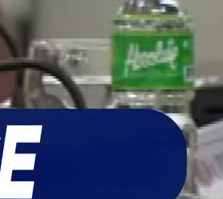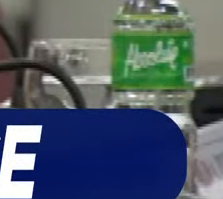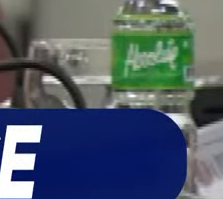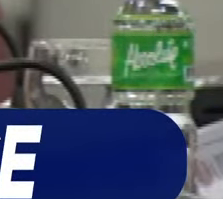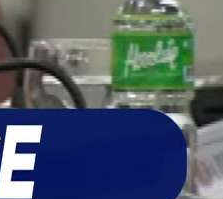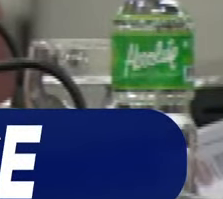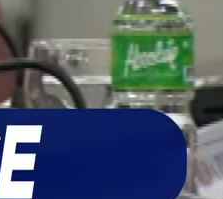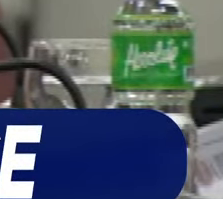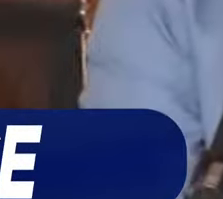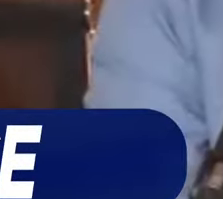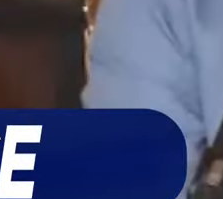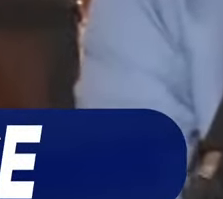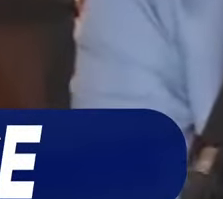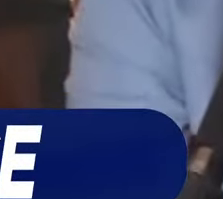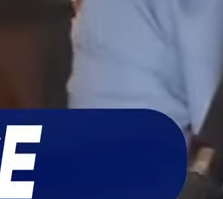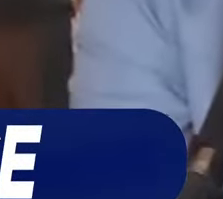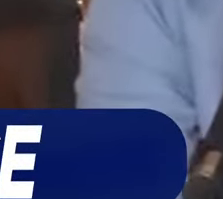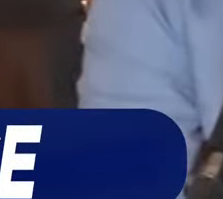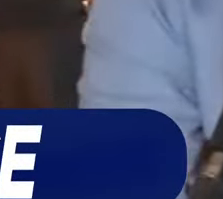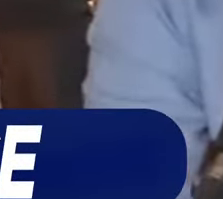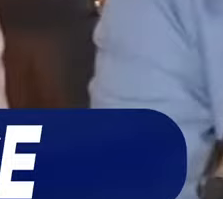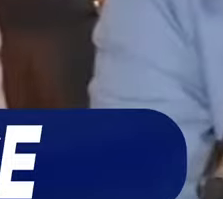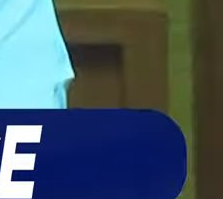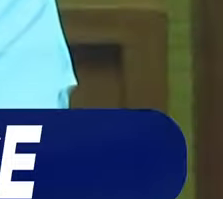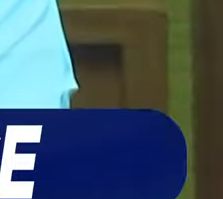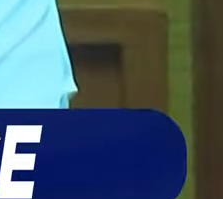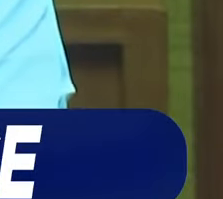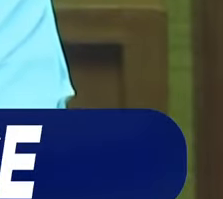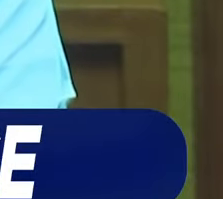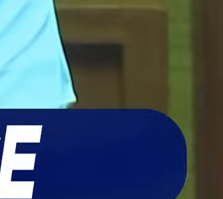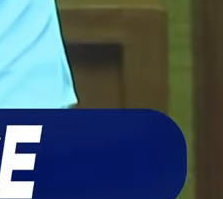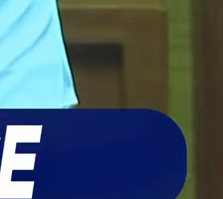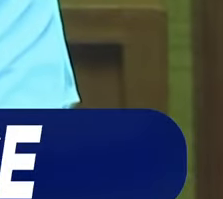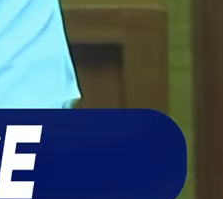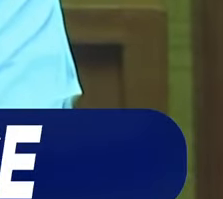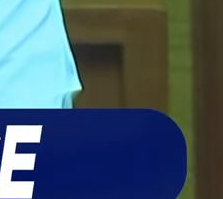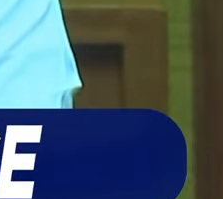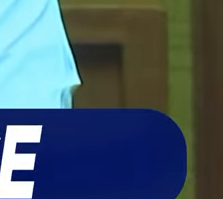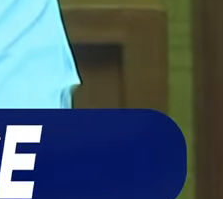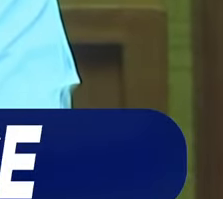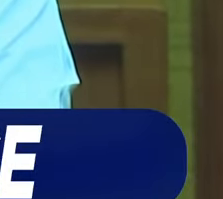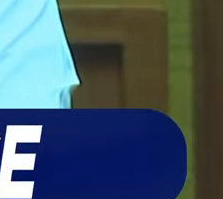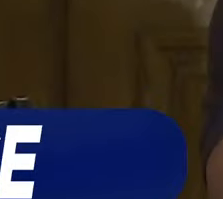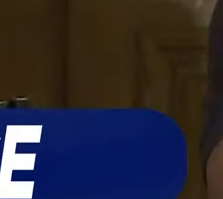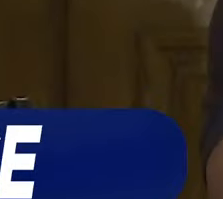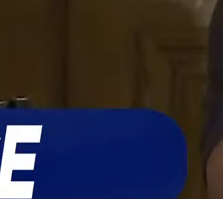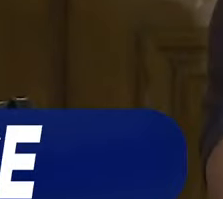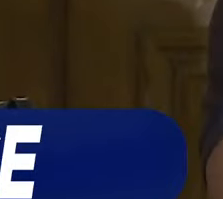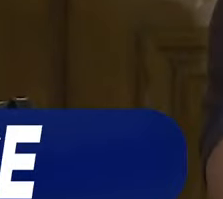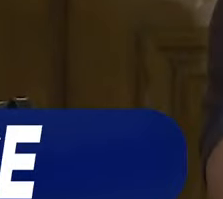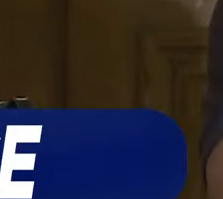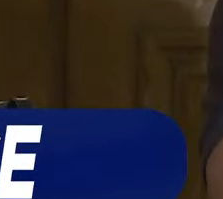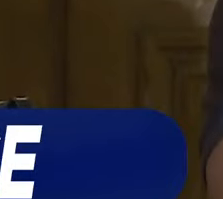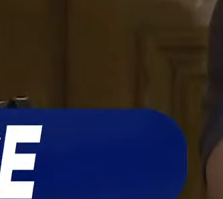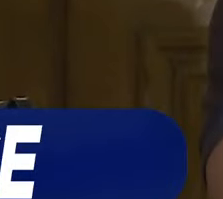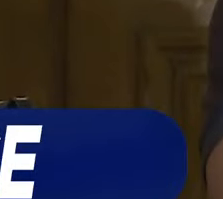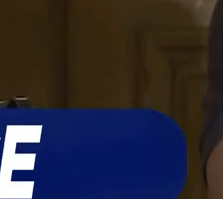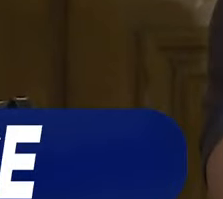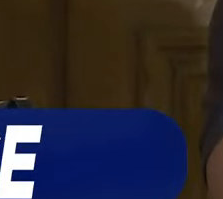Congressman Arnulfo Teves Jr. humirit na mapalawig pa ng 2 buwan ang leave of absence sa